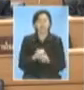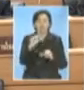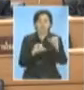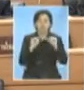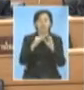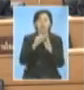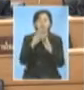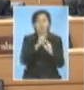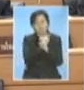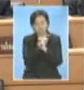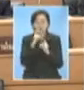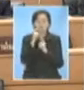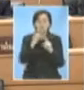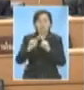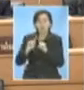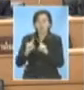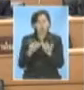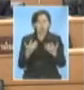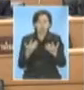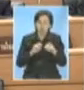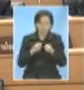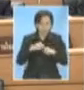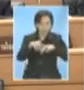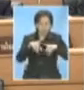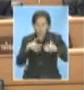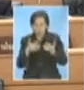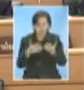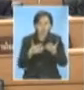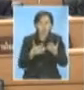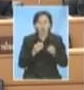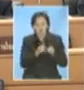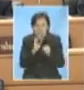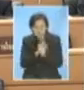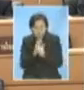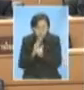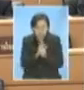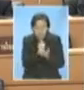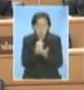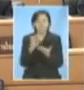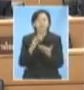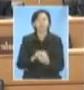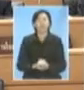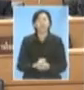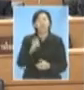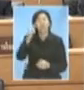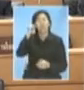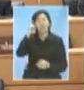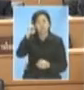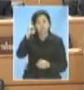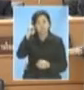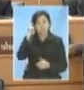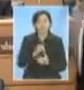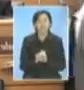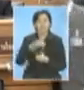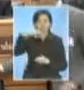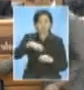ต่างๆที่เกิดขึ้นนั่นคือสิ่งที่ผมต้องมาถามฮะว่าท่านได้มองในมิติด้านอื่นๆของกรมโรง